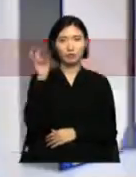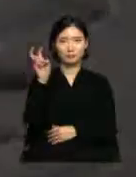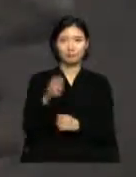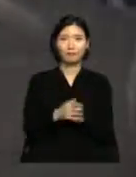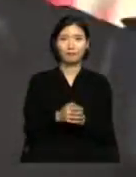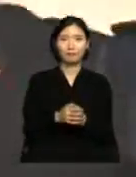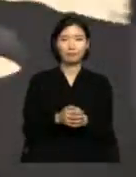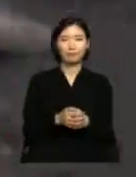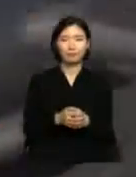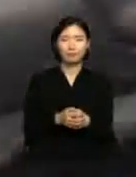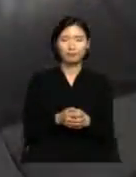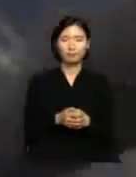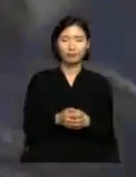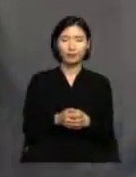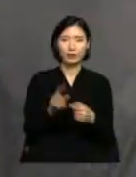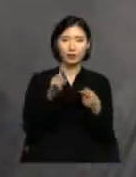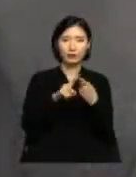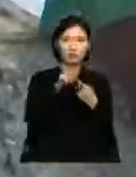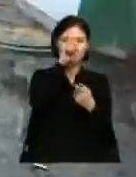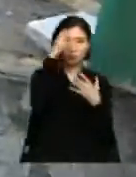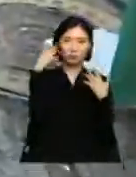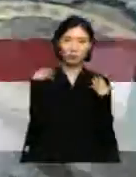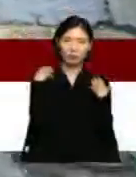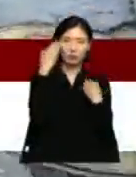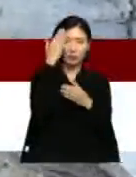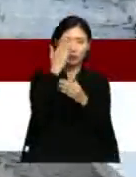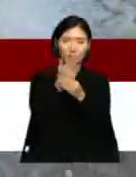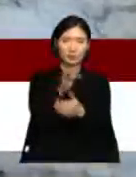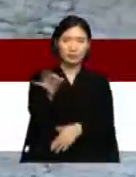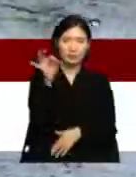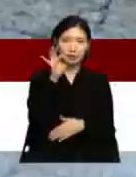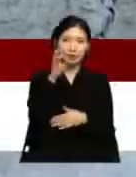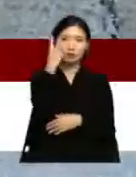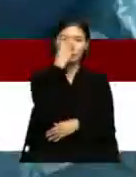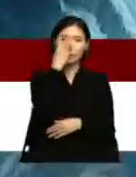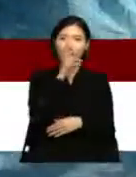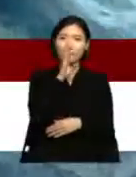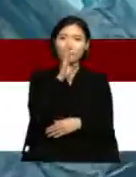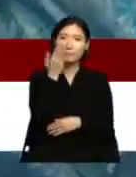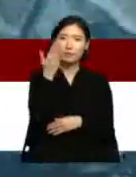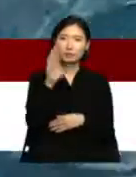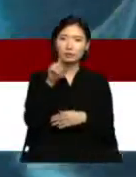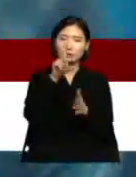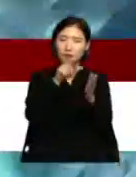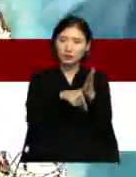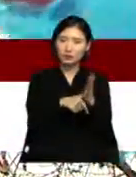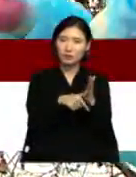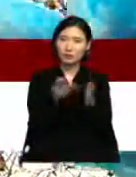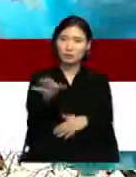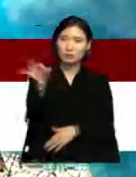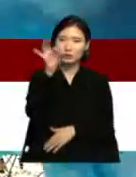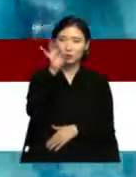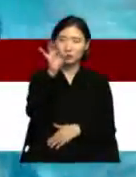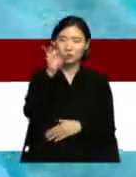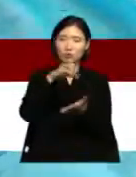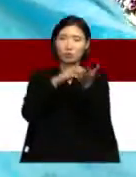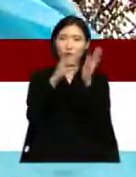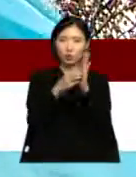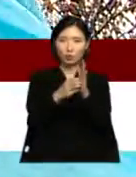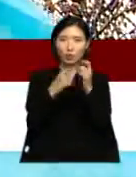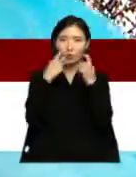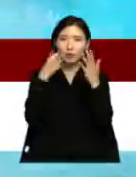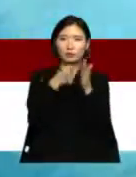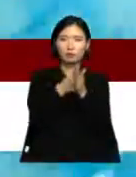않겠습니까? 이에 대해 정부는 연탄 인상을 검토 중인 것은 맞지만 그 시기와 인상폭에 대해선 정해진